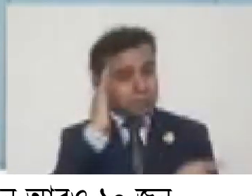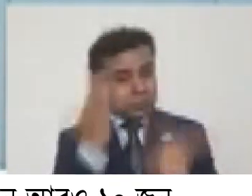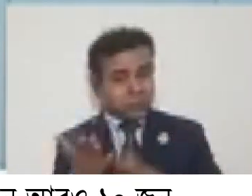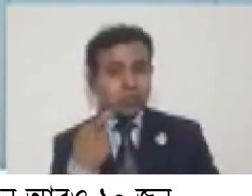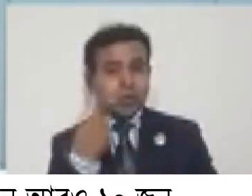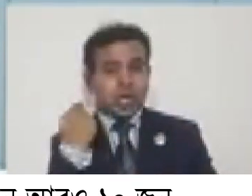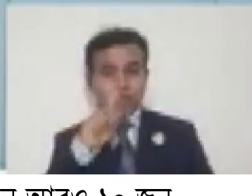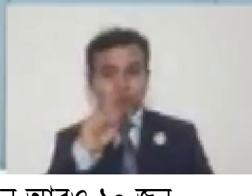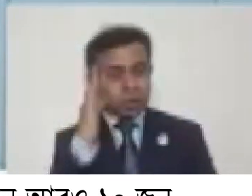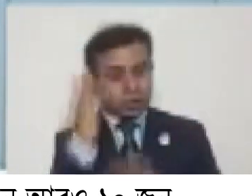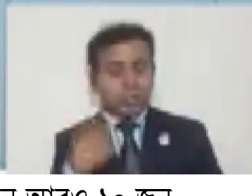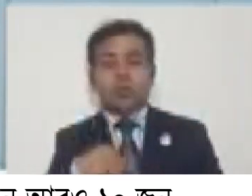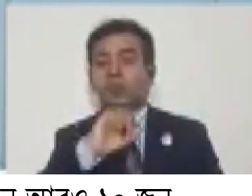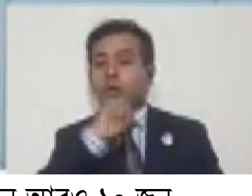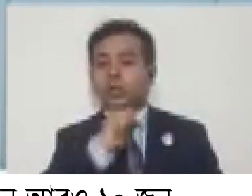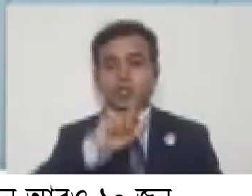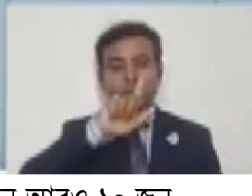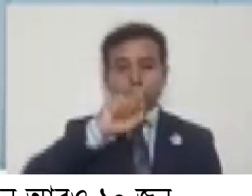70 থেকে 80 একজন,